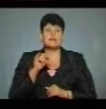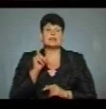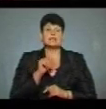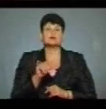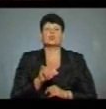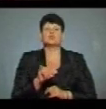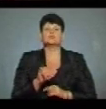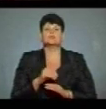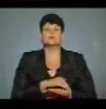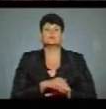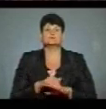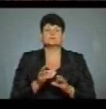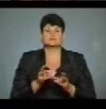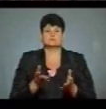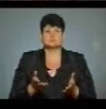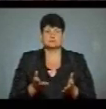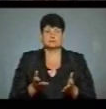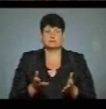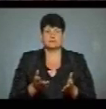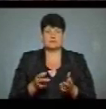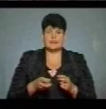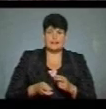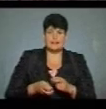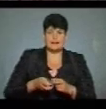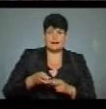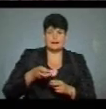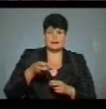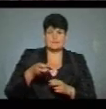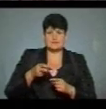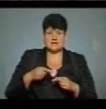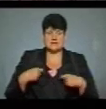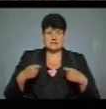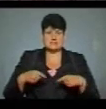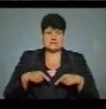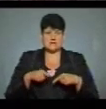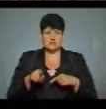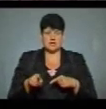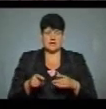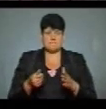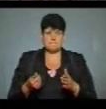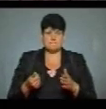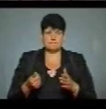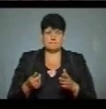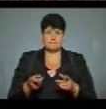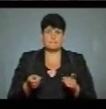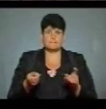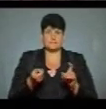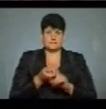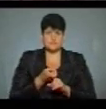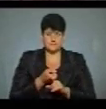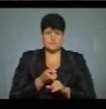куди потрібно людині. Піднімається на ліфті, заїжджає, кріпимо пасками